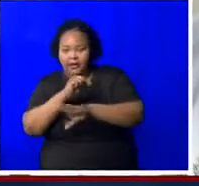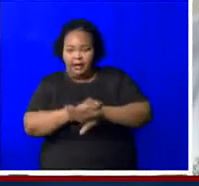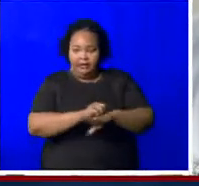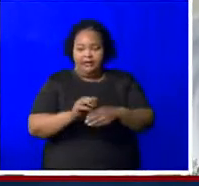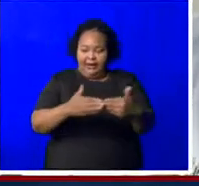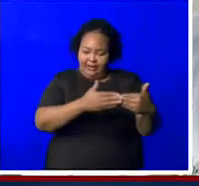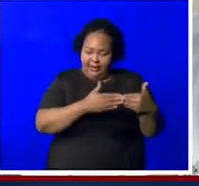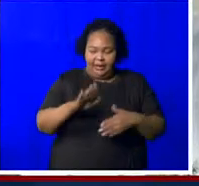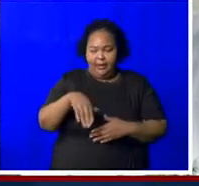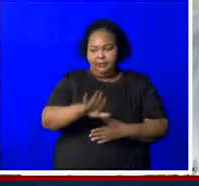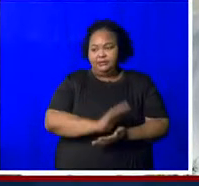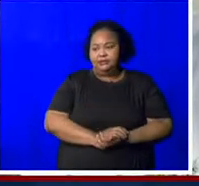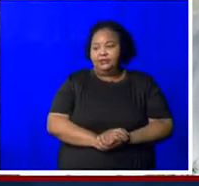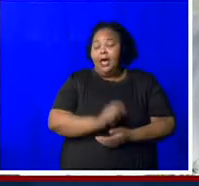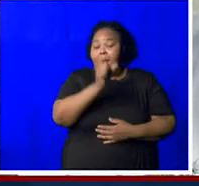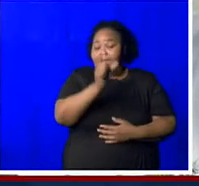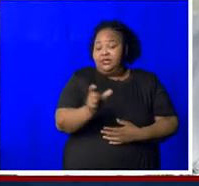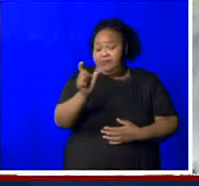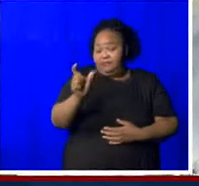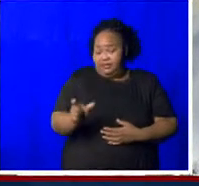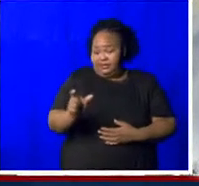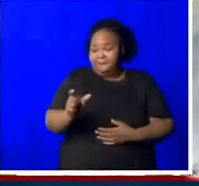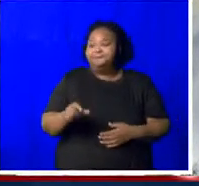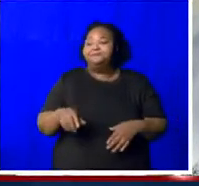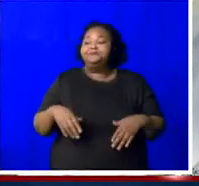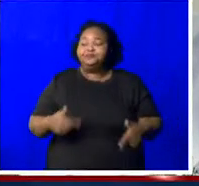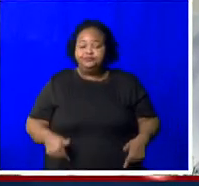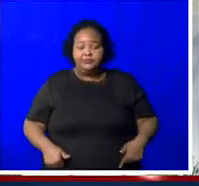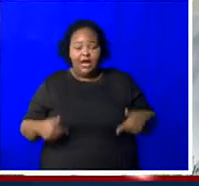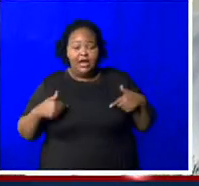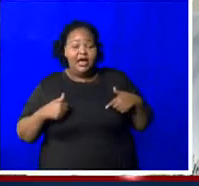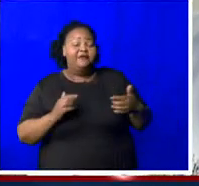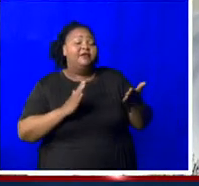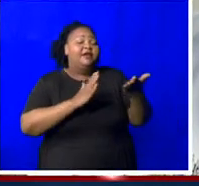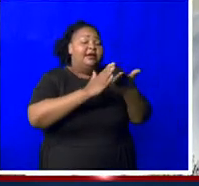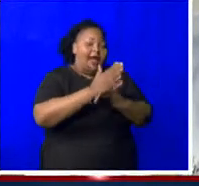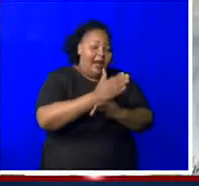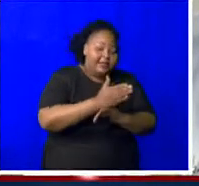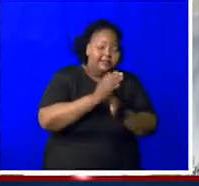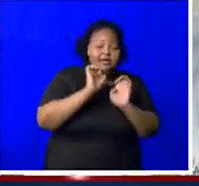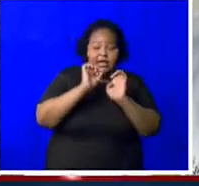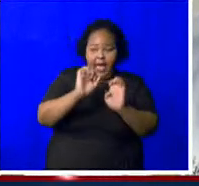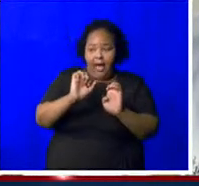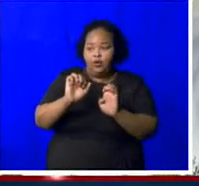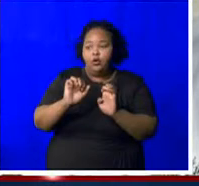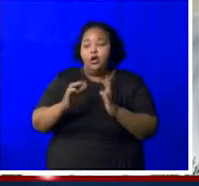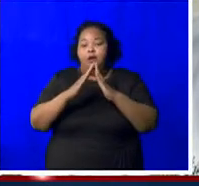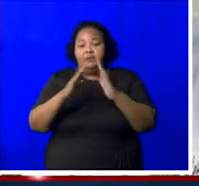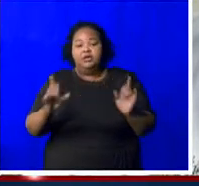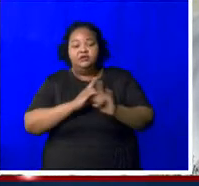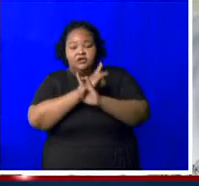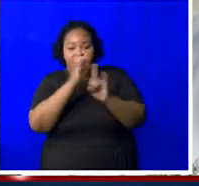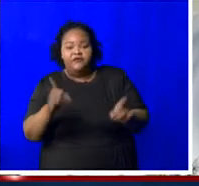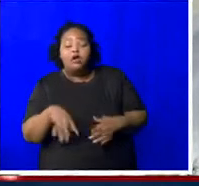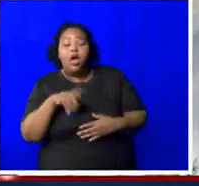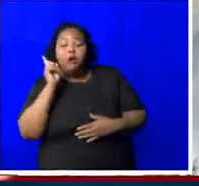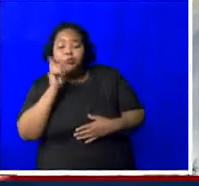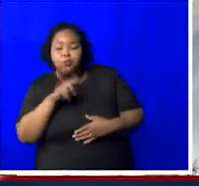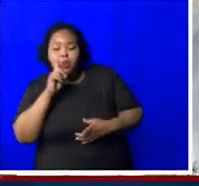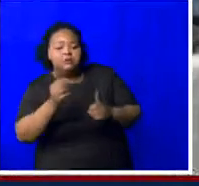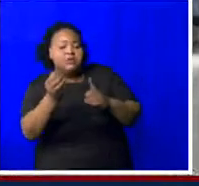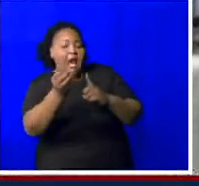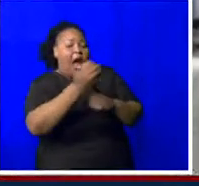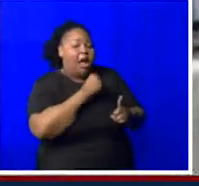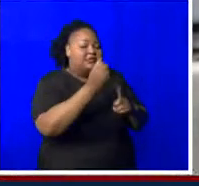elilungelo la. Sesiyabuka ke silitiko lapho sende khona kahle nalapho khona kunetikhaya. Kuyabonakala